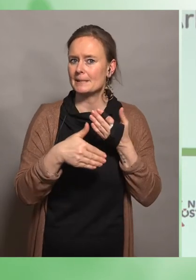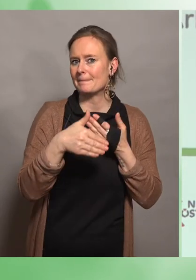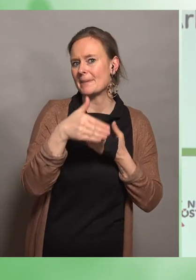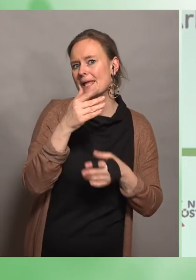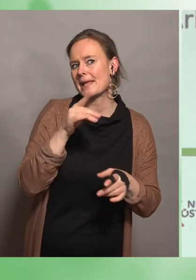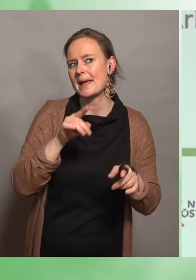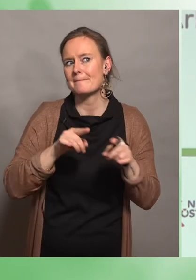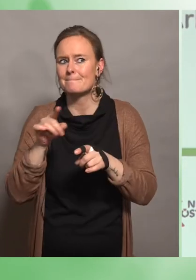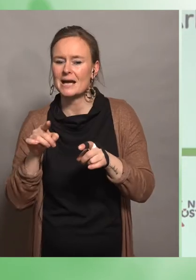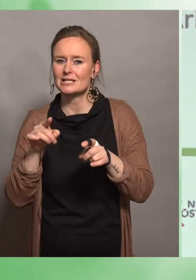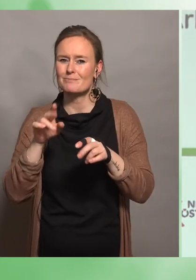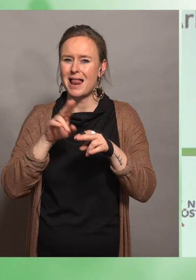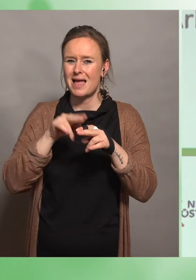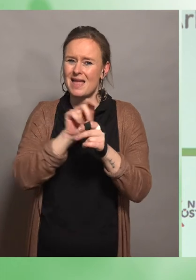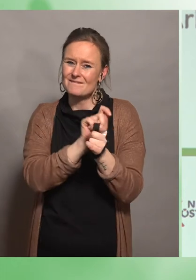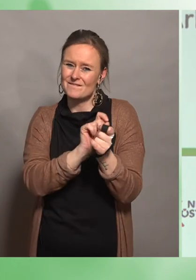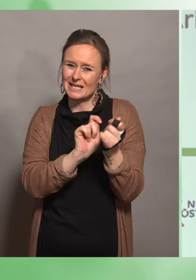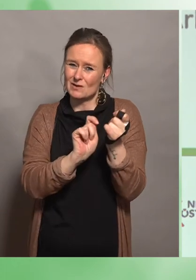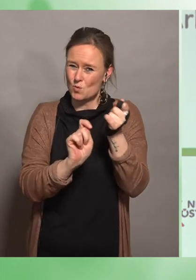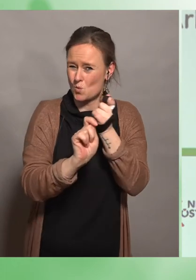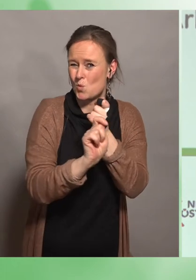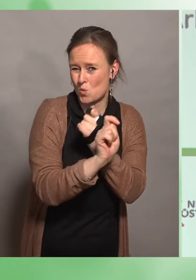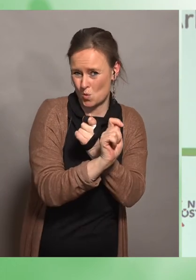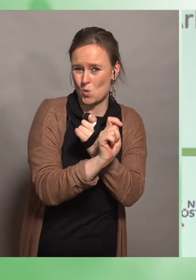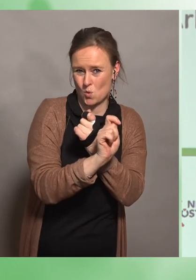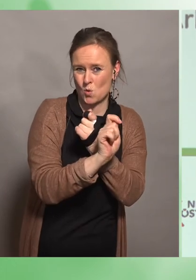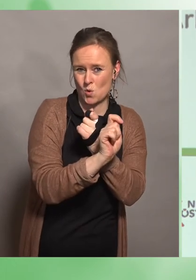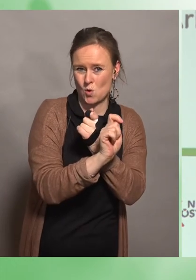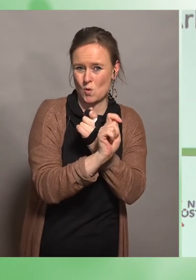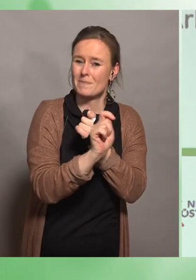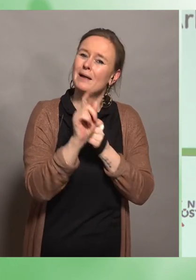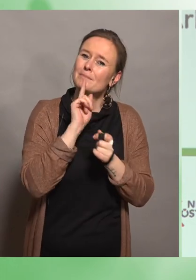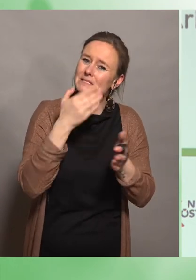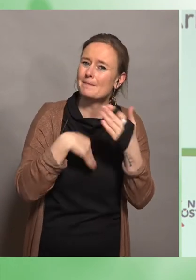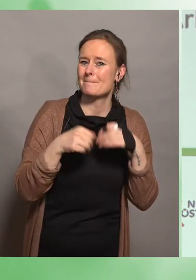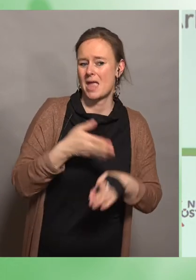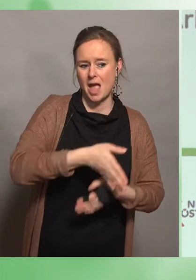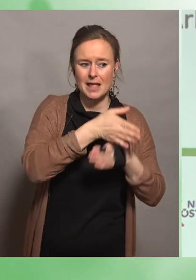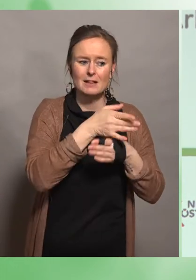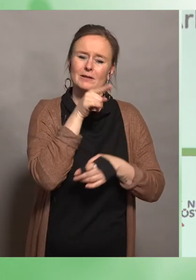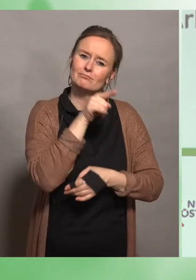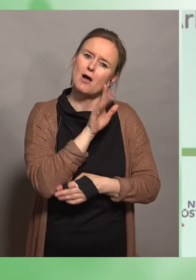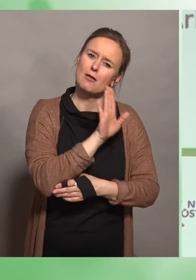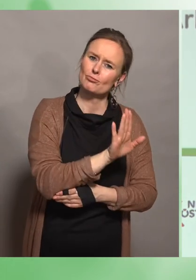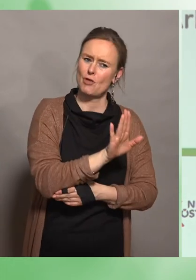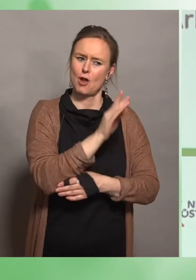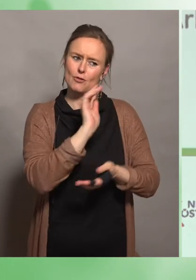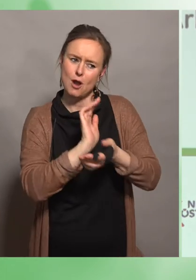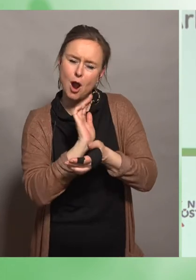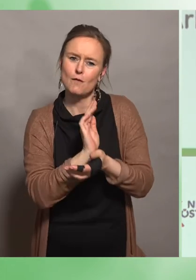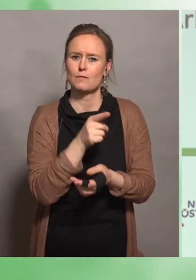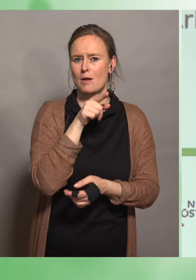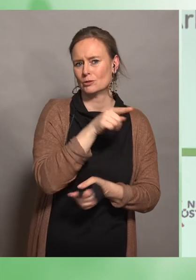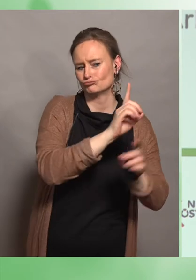manchmal bei Veränderungen ein bisschen mehr weiterhilft und sagt, das ist deine Rolle, da stehst du, hat man da einen